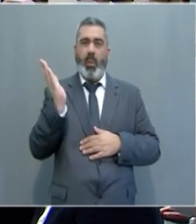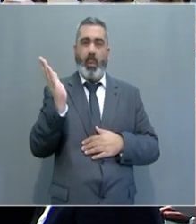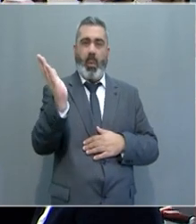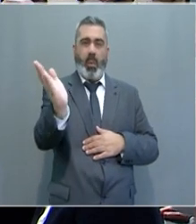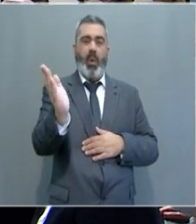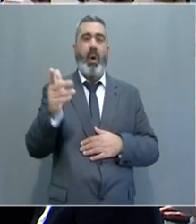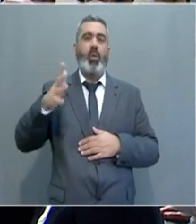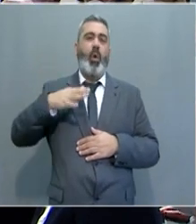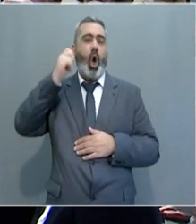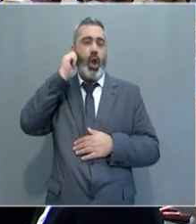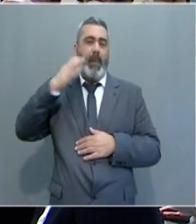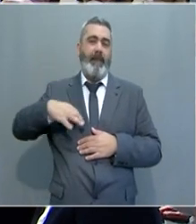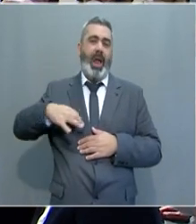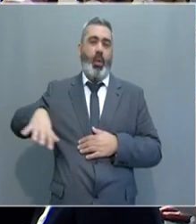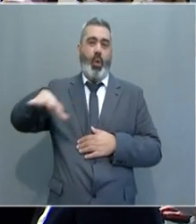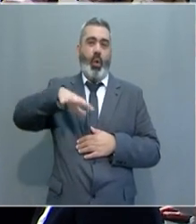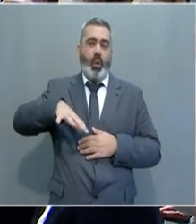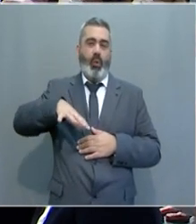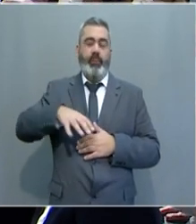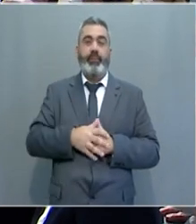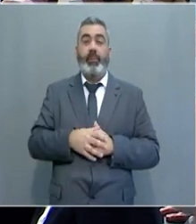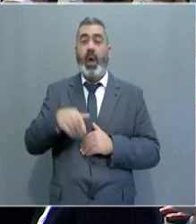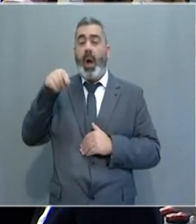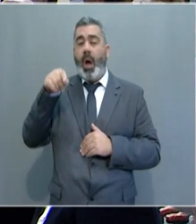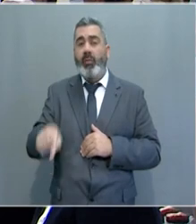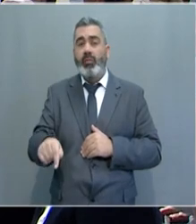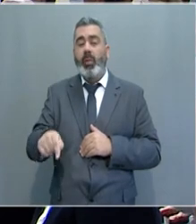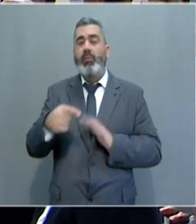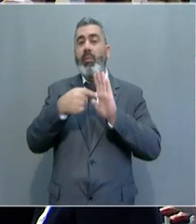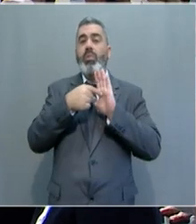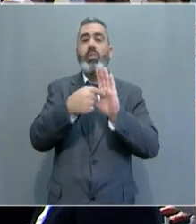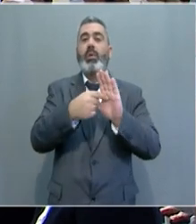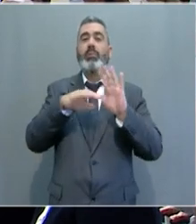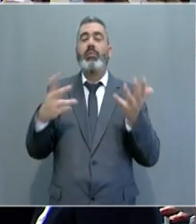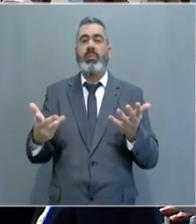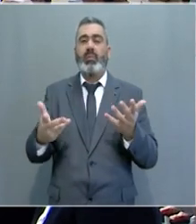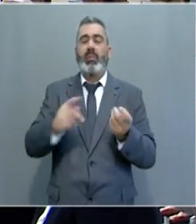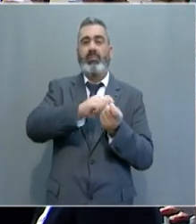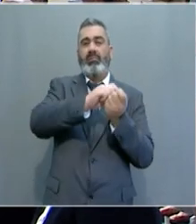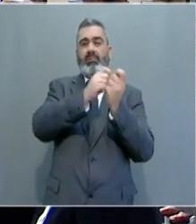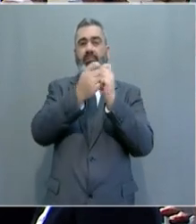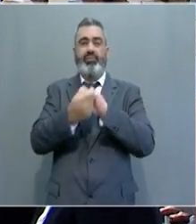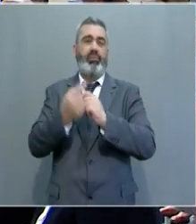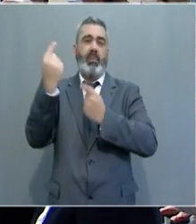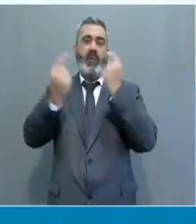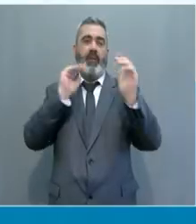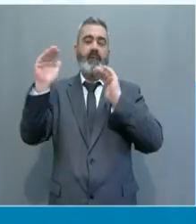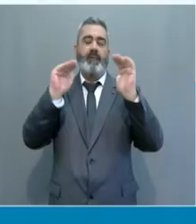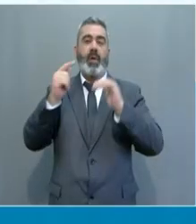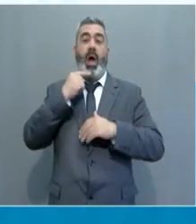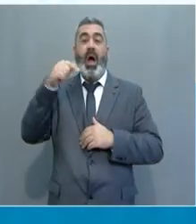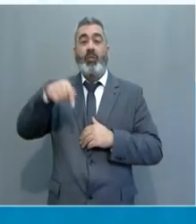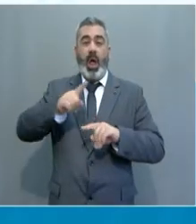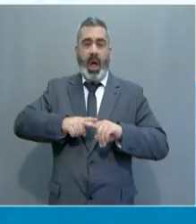βέβαια μιλάμε για ένα έργο το οποίο συμβολίζει την πράσινη μετάβαση εντός αλλά και εκτός σύνορων. Είναι το μεγαλύτερο φωτοβολταϊκό